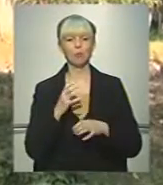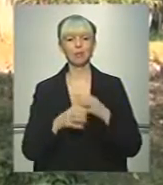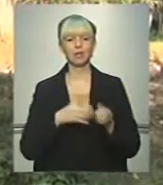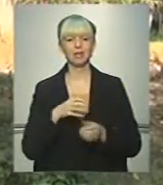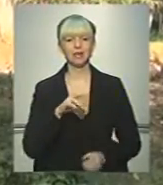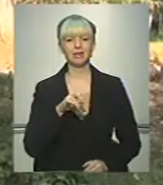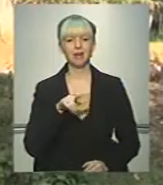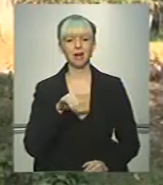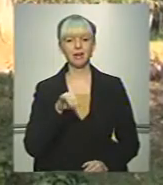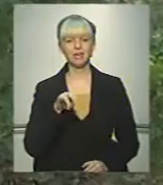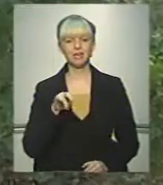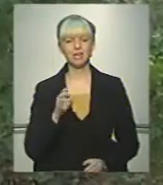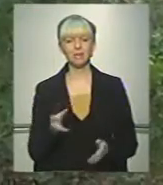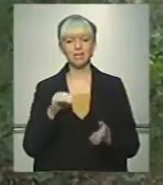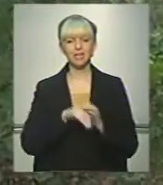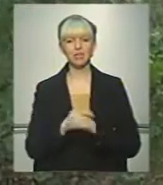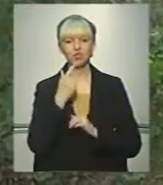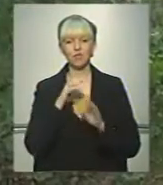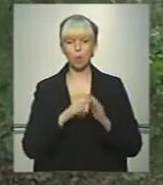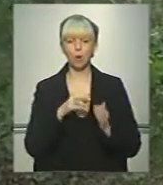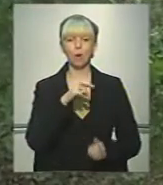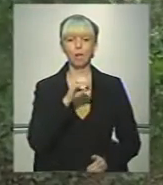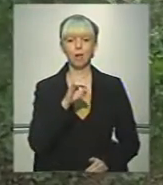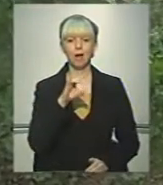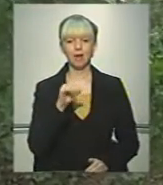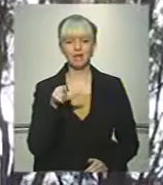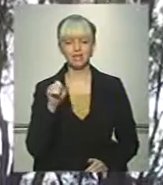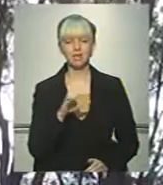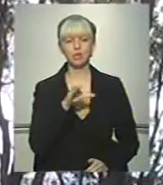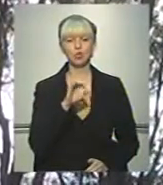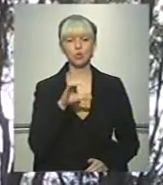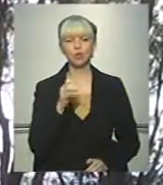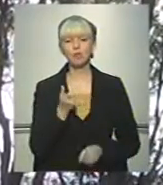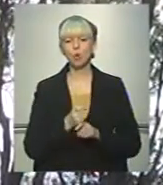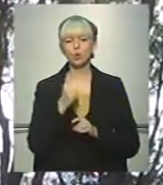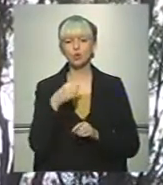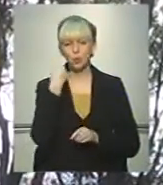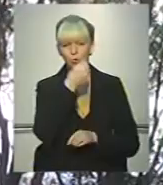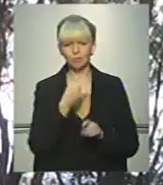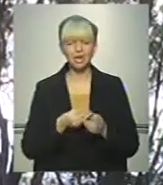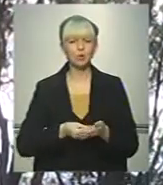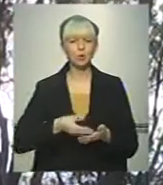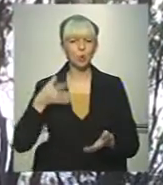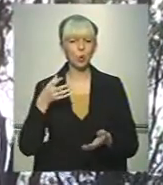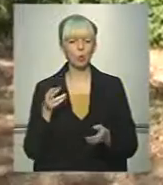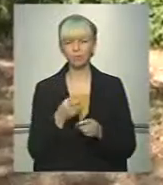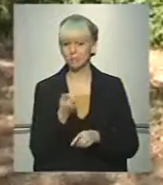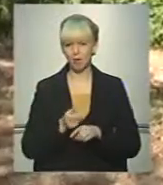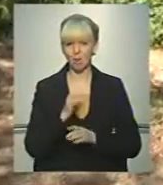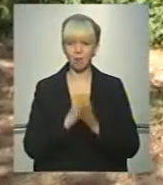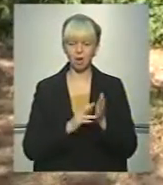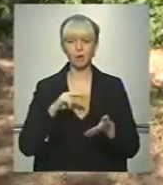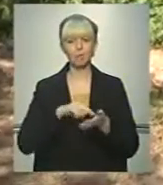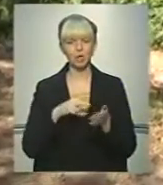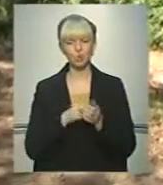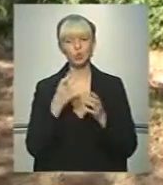Ягідний Тис, занесене до Червоної книги, берези, сосни, клени, яким понад 100 років. Цей дорогоцінний, без перебільшення, парк планують